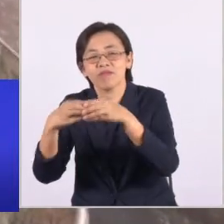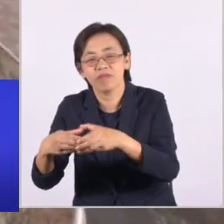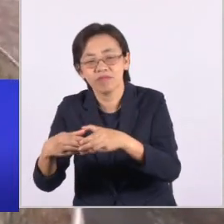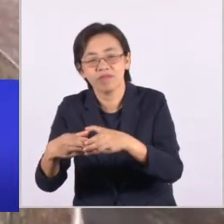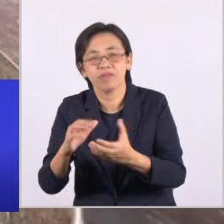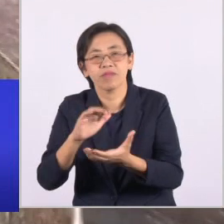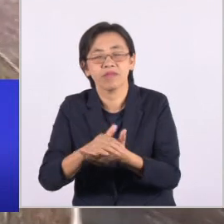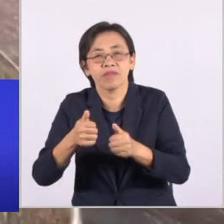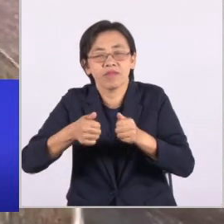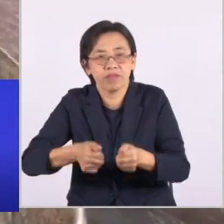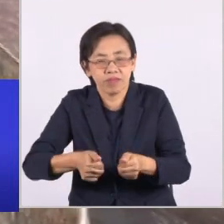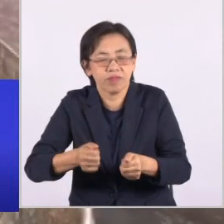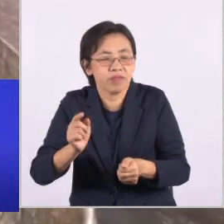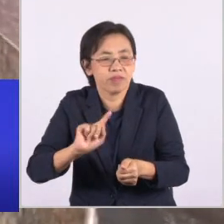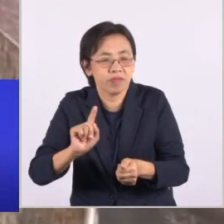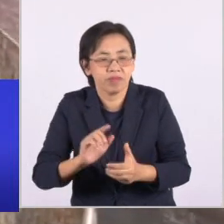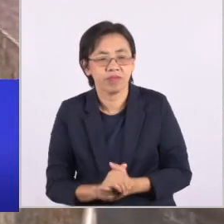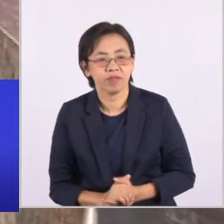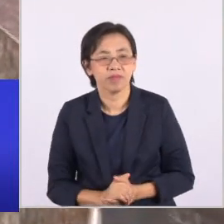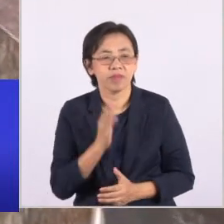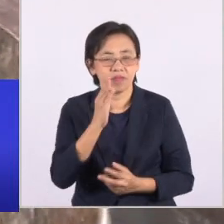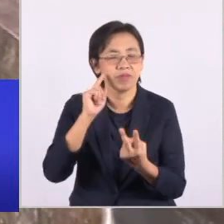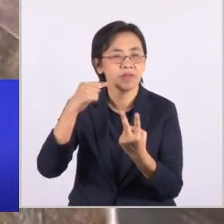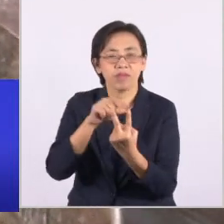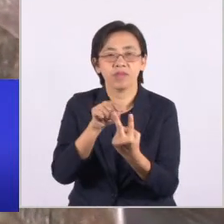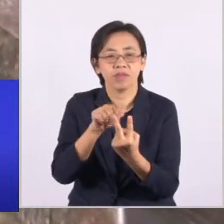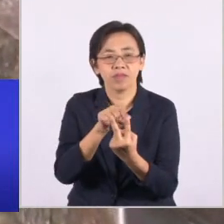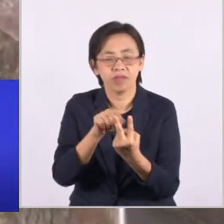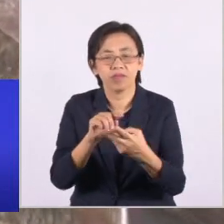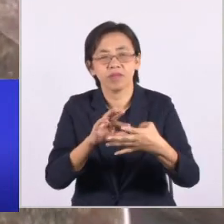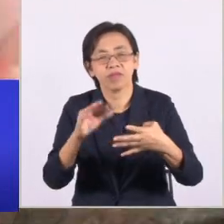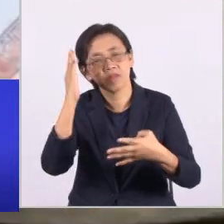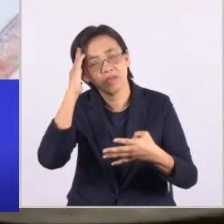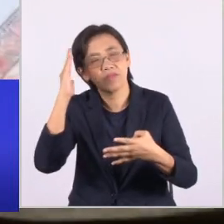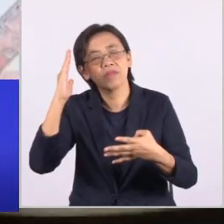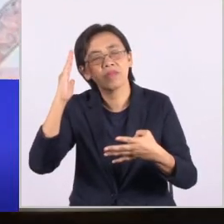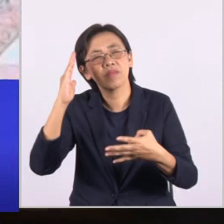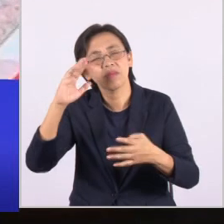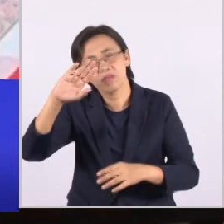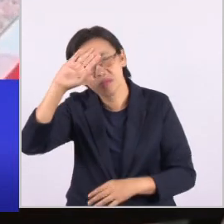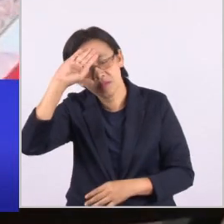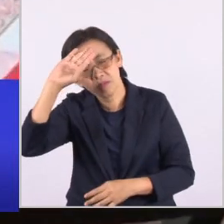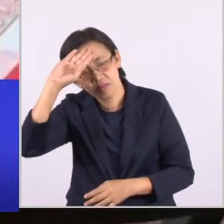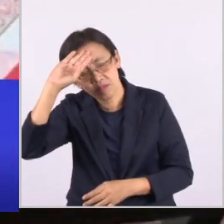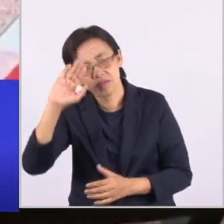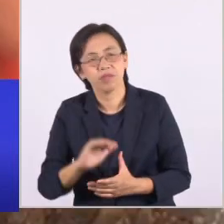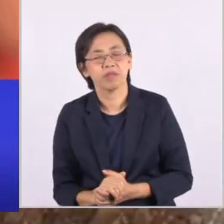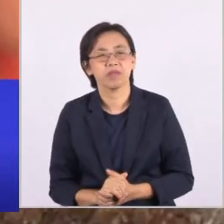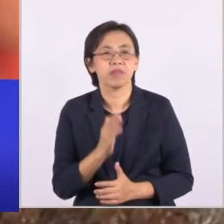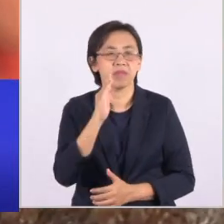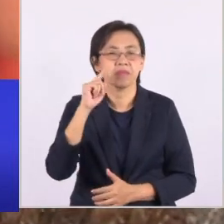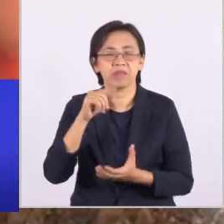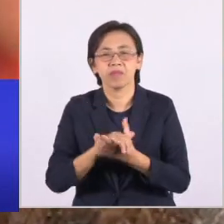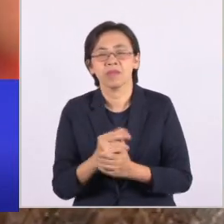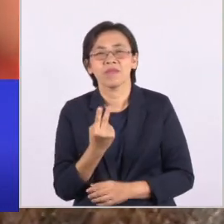จดทะเบียนสมรสกันนะคะให้กับคุณอำนวยกับคุณชมภัสสรที่หอพักผู้ป่วยก็สร้างความตื้นตันปรับปลื้มใจให้กับสามีภรรยาคู่นี้